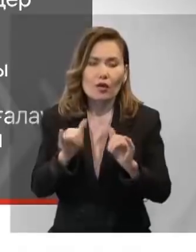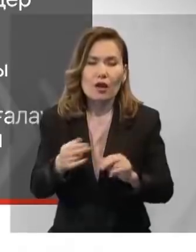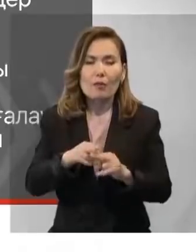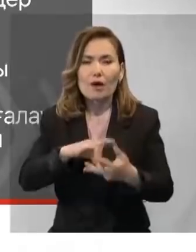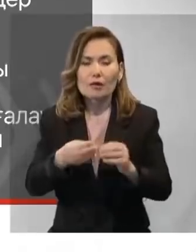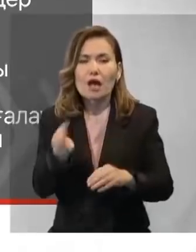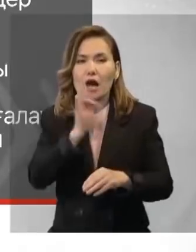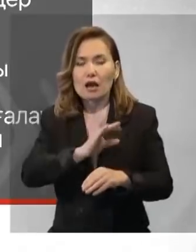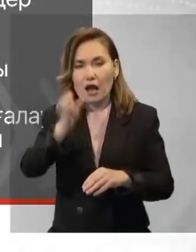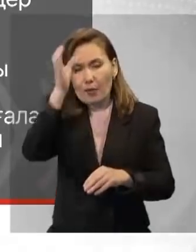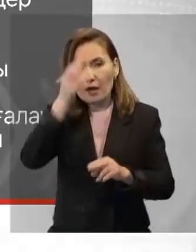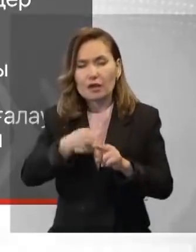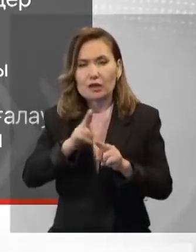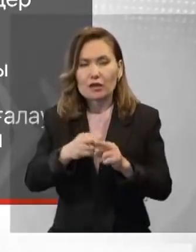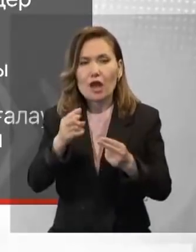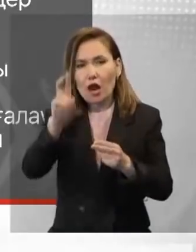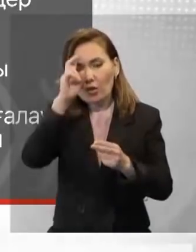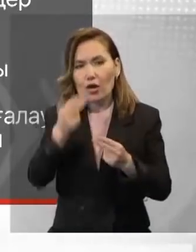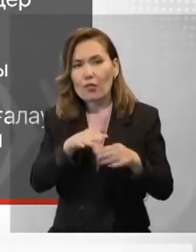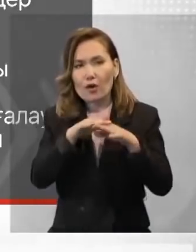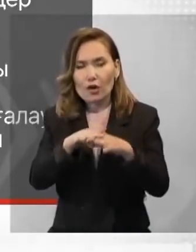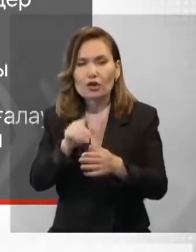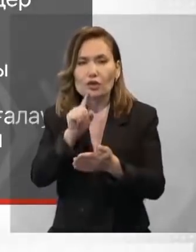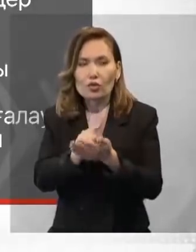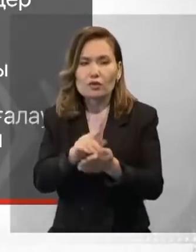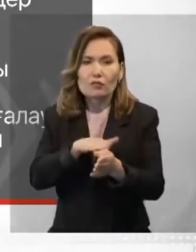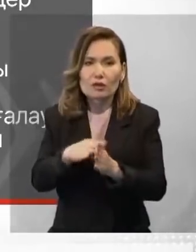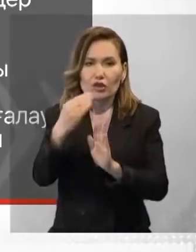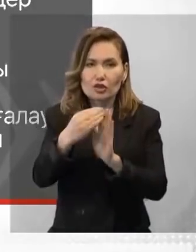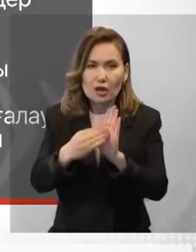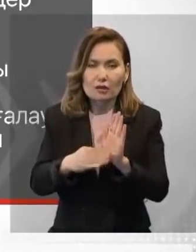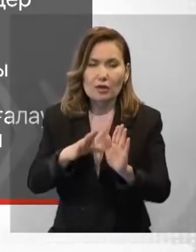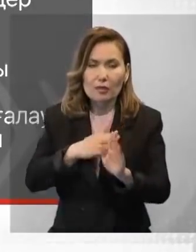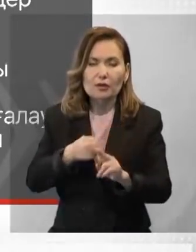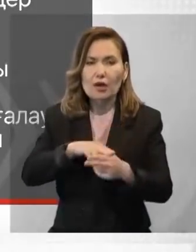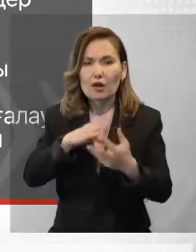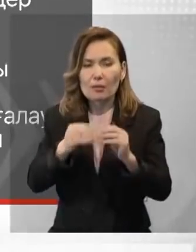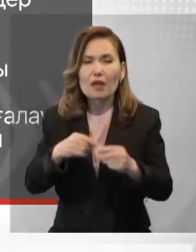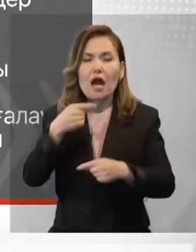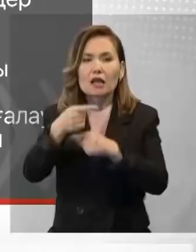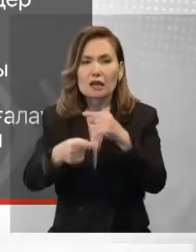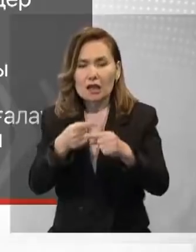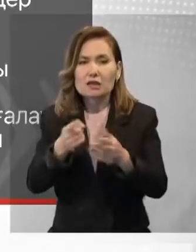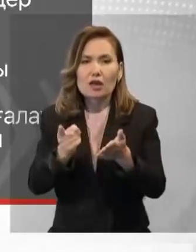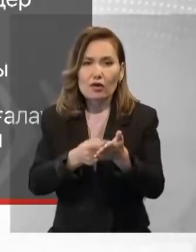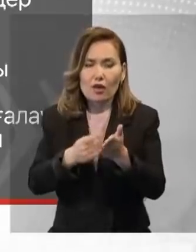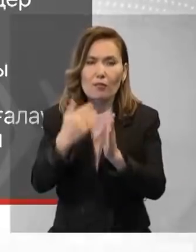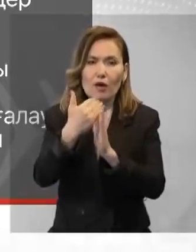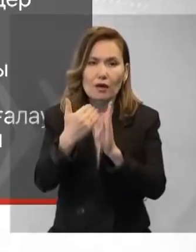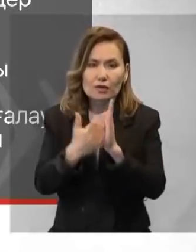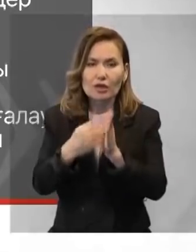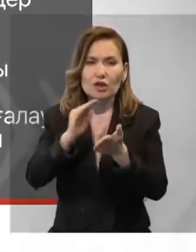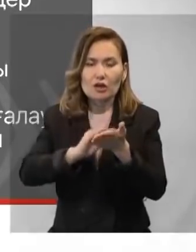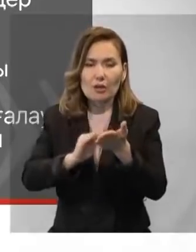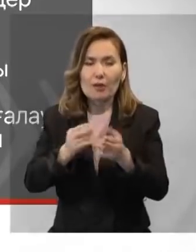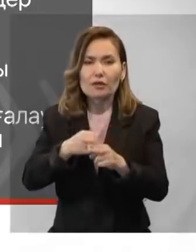пайдаланудағы ғылыми зерттеулер бюджет қаражаты есебінен жүзеге асырылады делінген. Ал сол баптың келесі 3-ші тармағында су